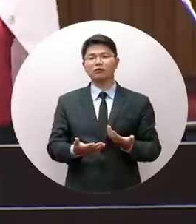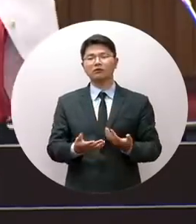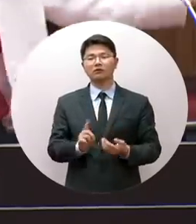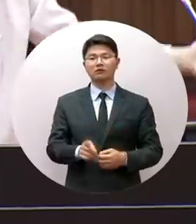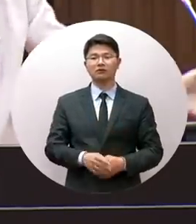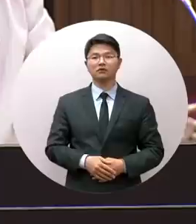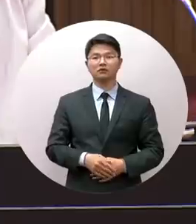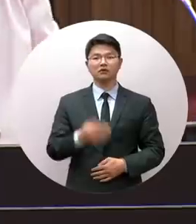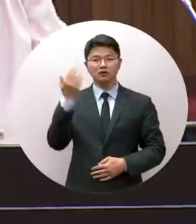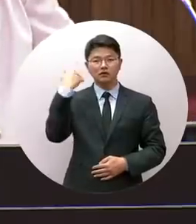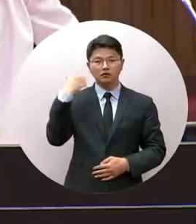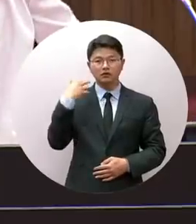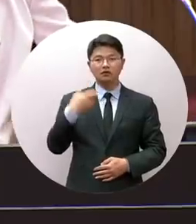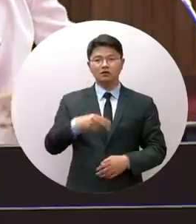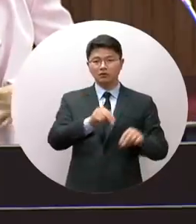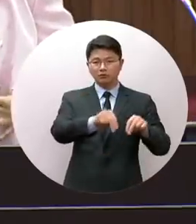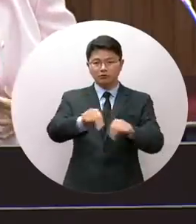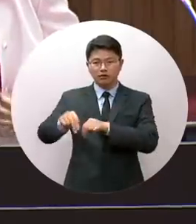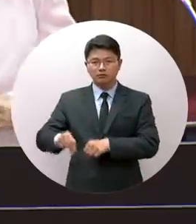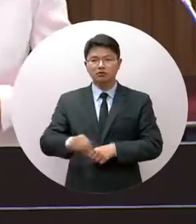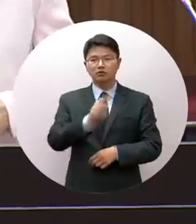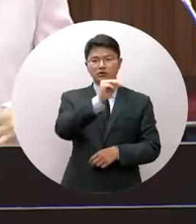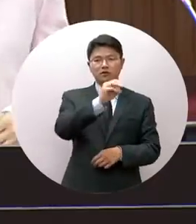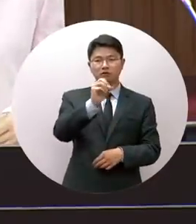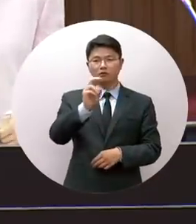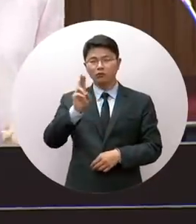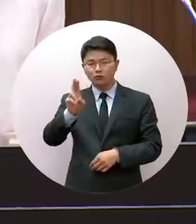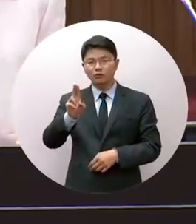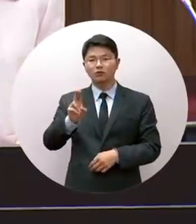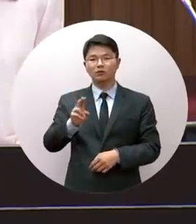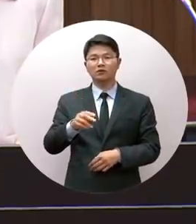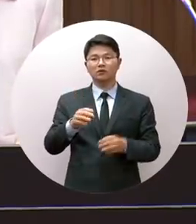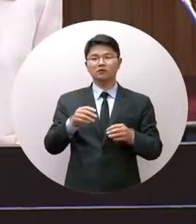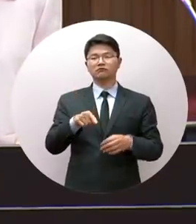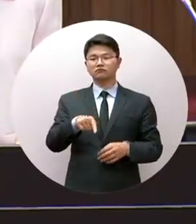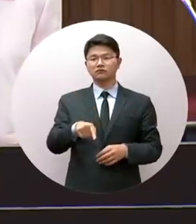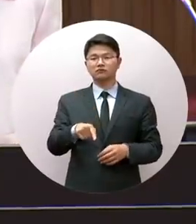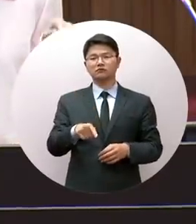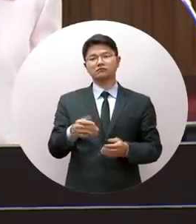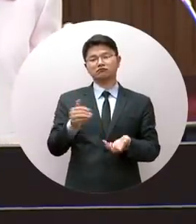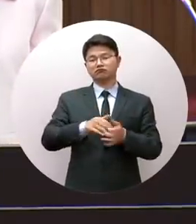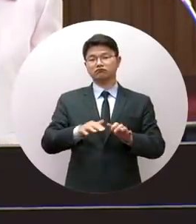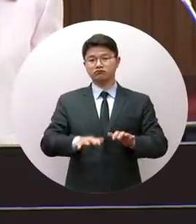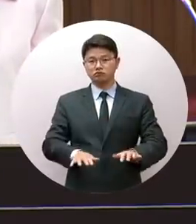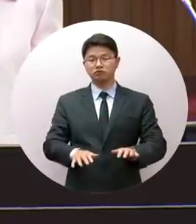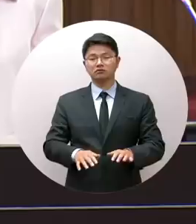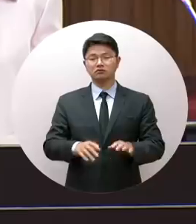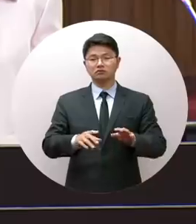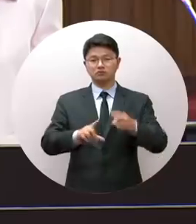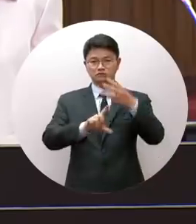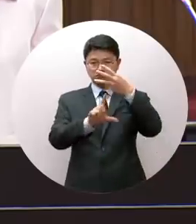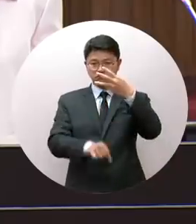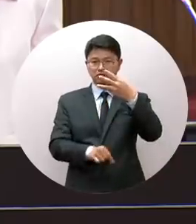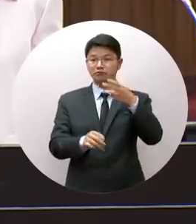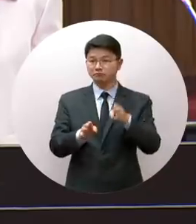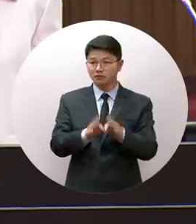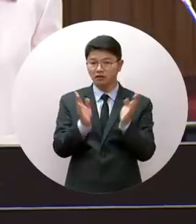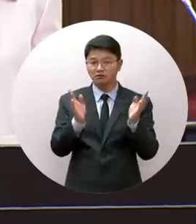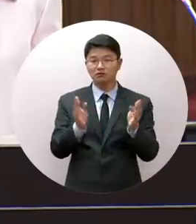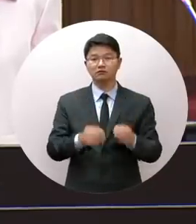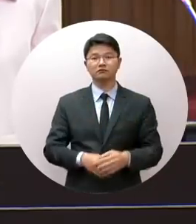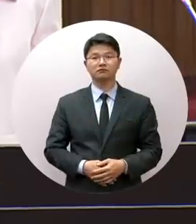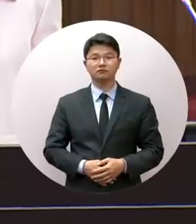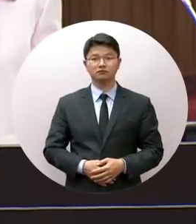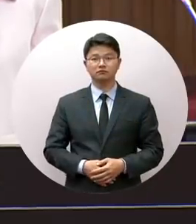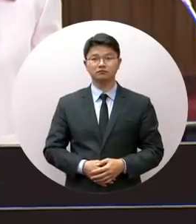签了一大堆的 MOU， 我们高兴的要命，结果今天呢，今年三月开始，台